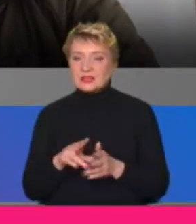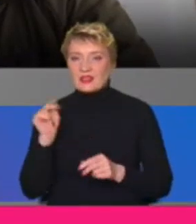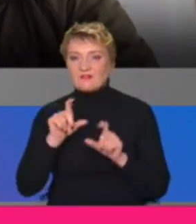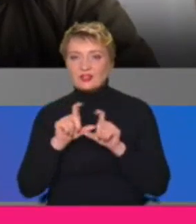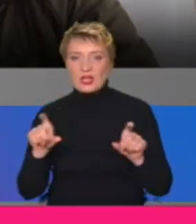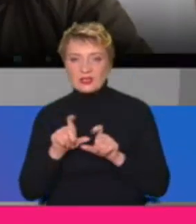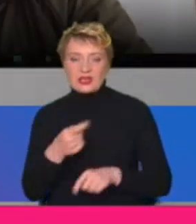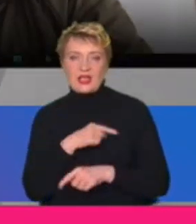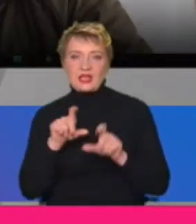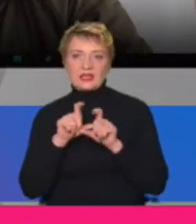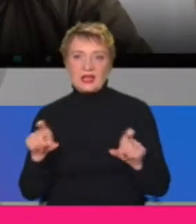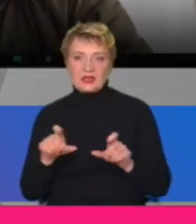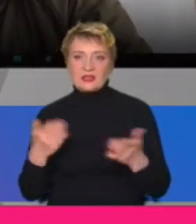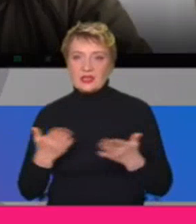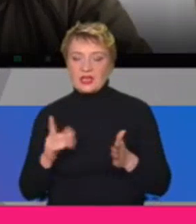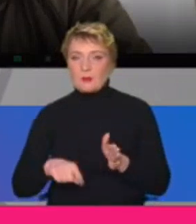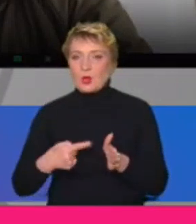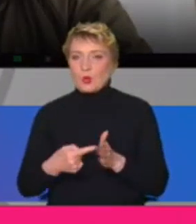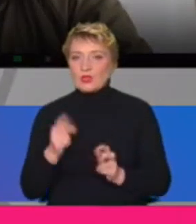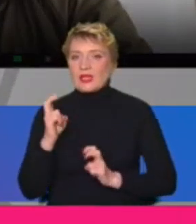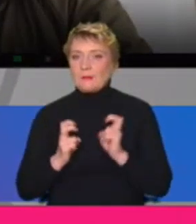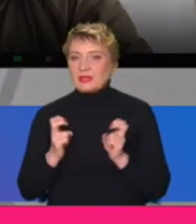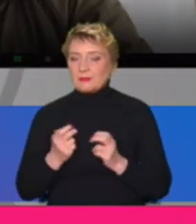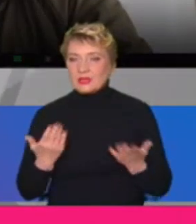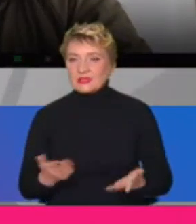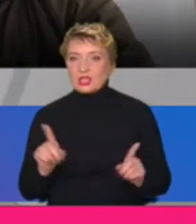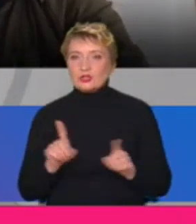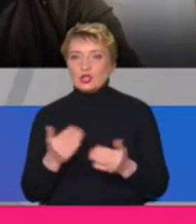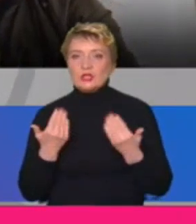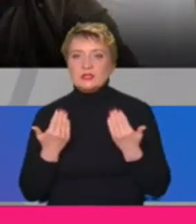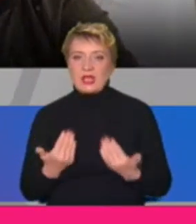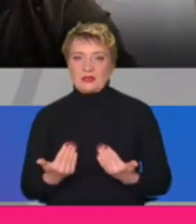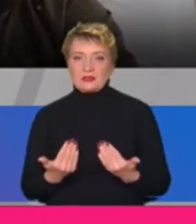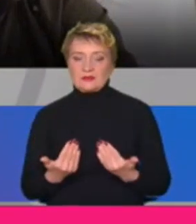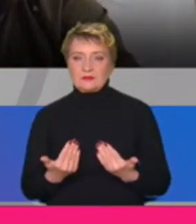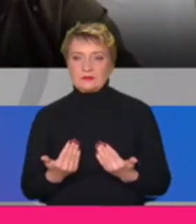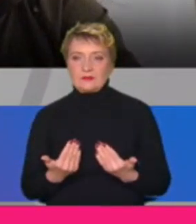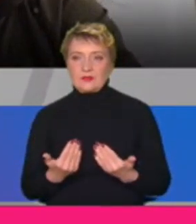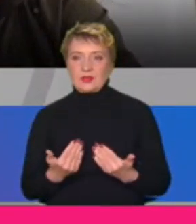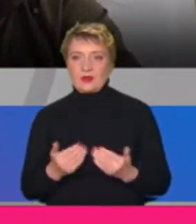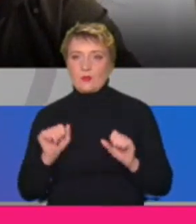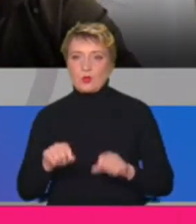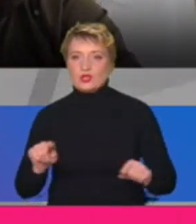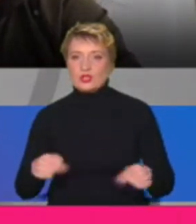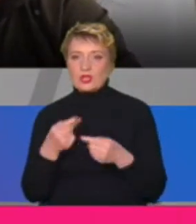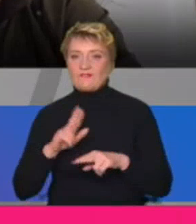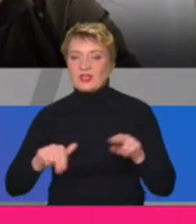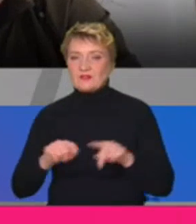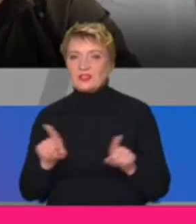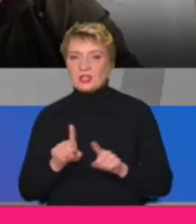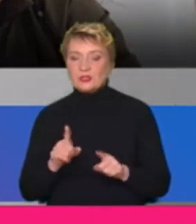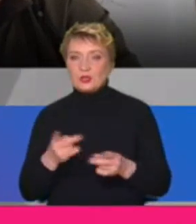заклади, лікарні, якісь комунальні підприємства? Що зараз з цього можна відновити, а що потрібно